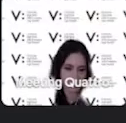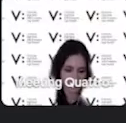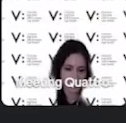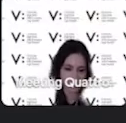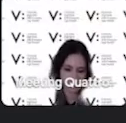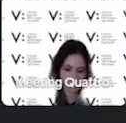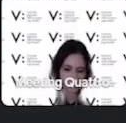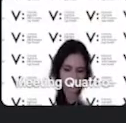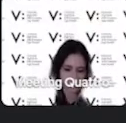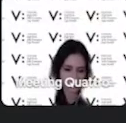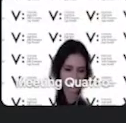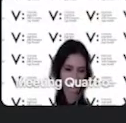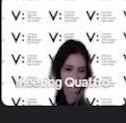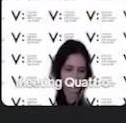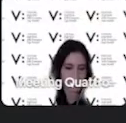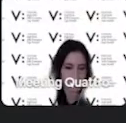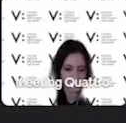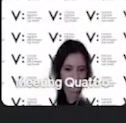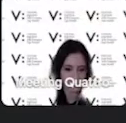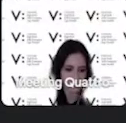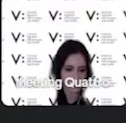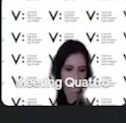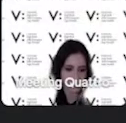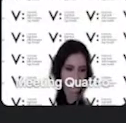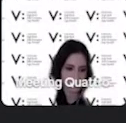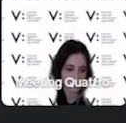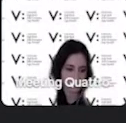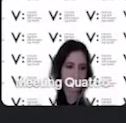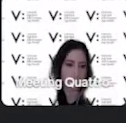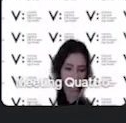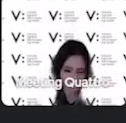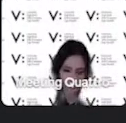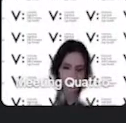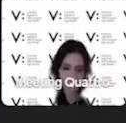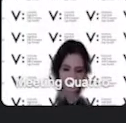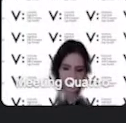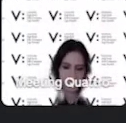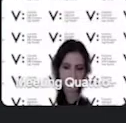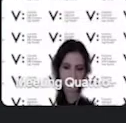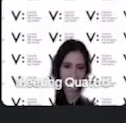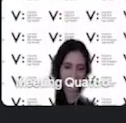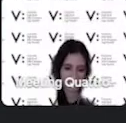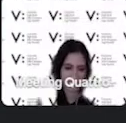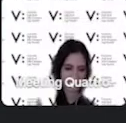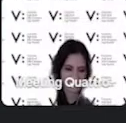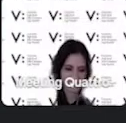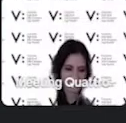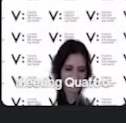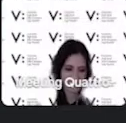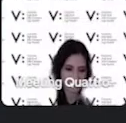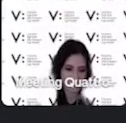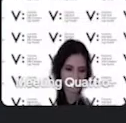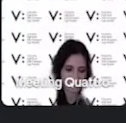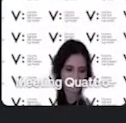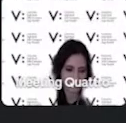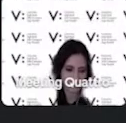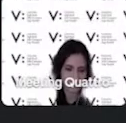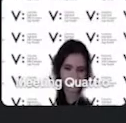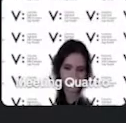quindi anche le domande che pensiate siano più banali e in realtà così non sono. Noi siamo qui per aiutarvi